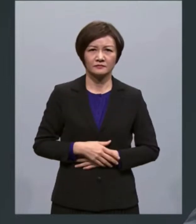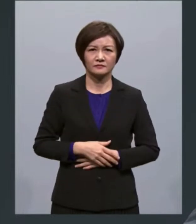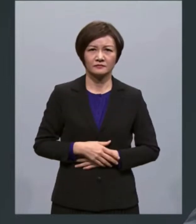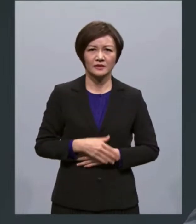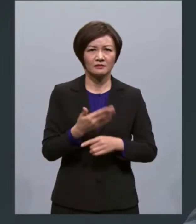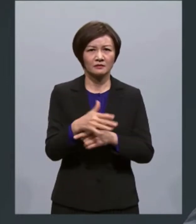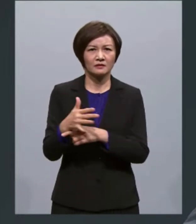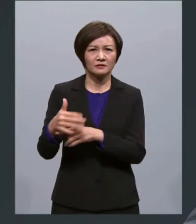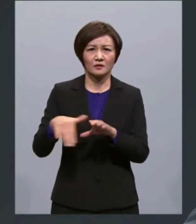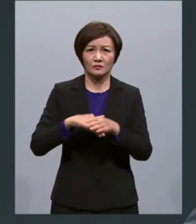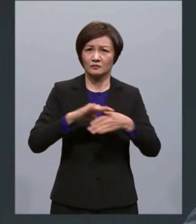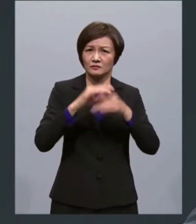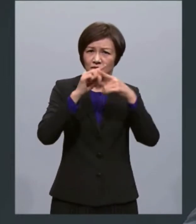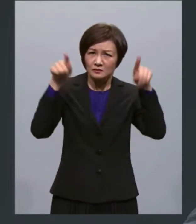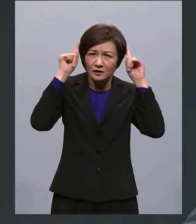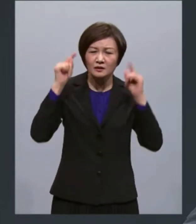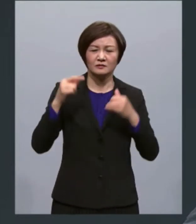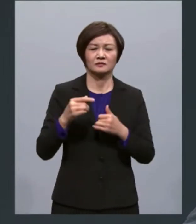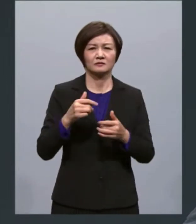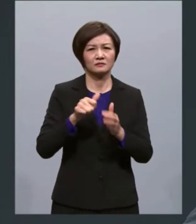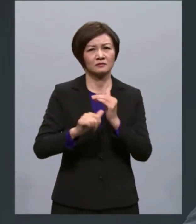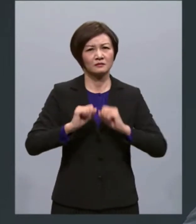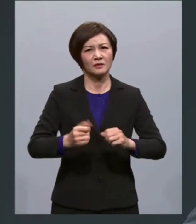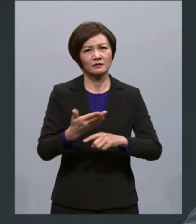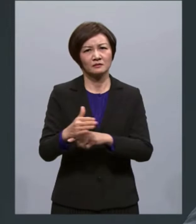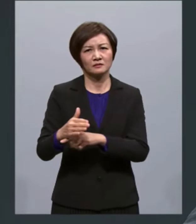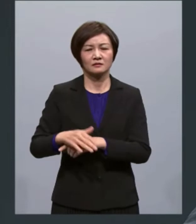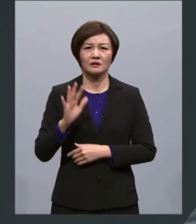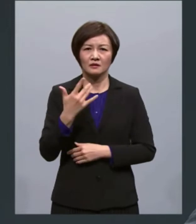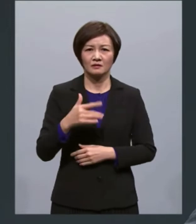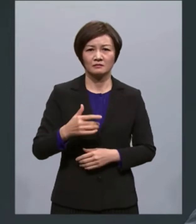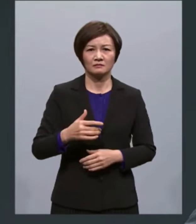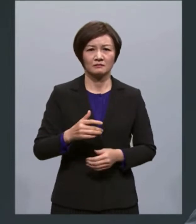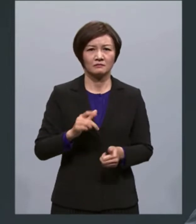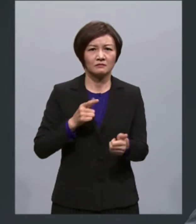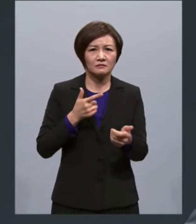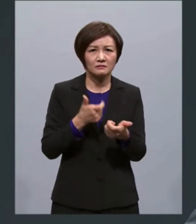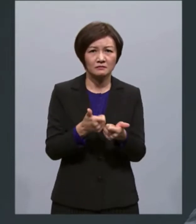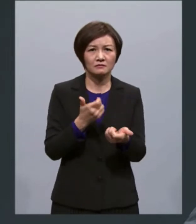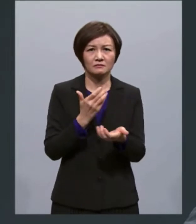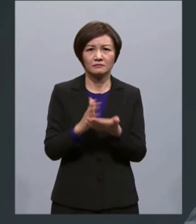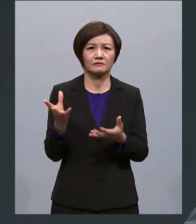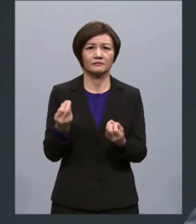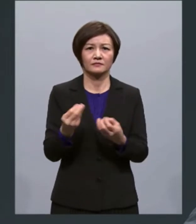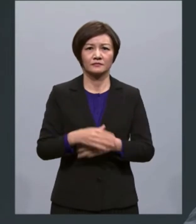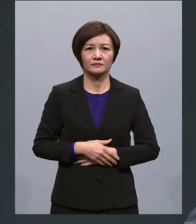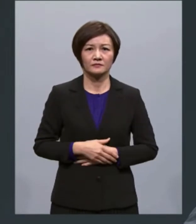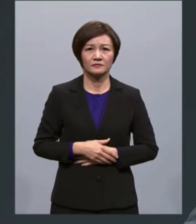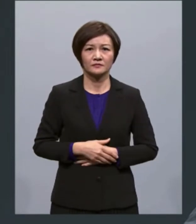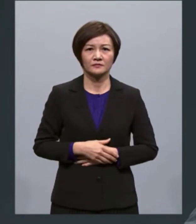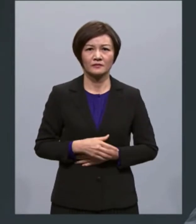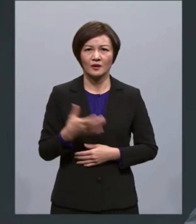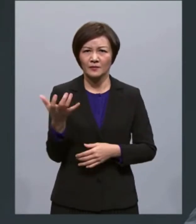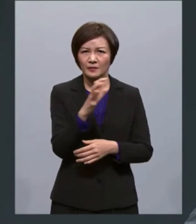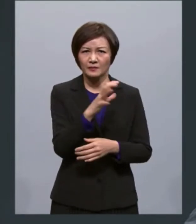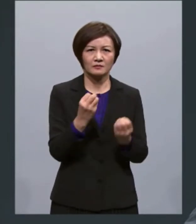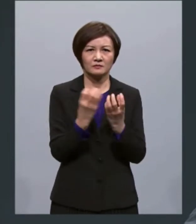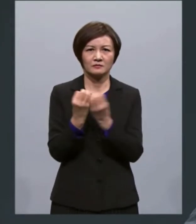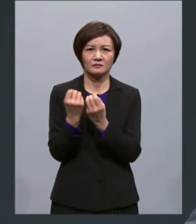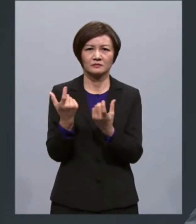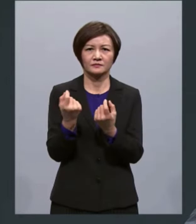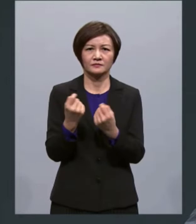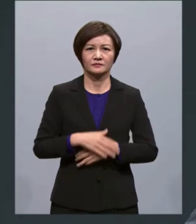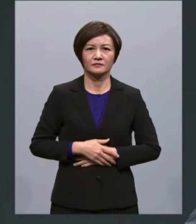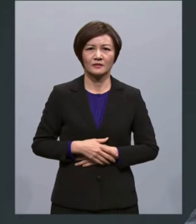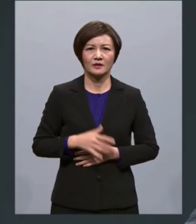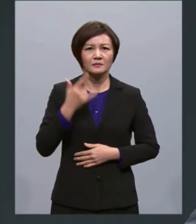了多少文化大学学生的宝贵生命，但是我们一直没有动作，让悲剧一再的重演。